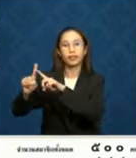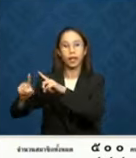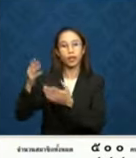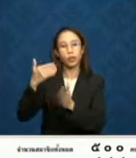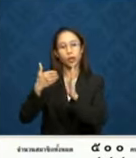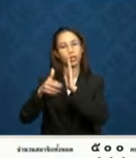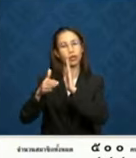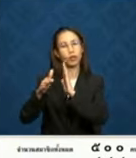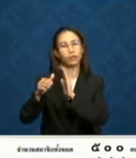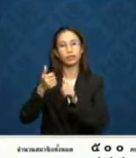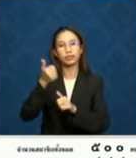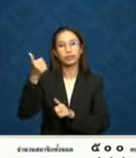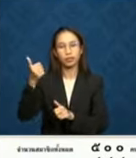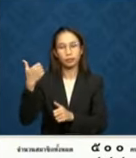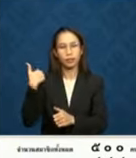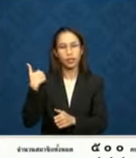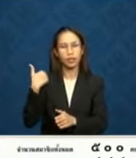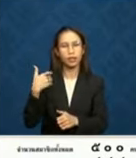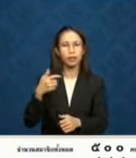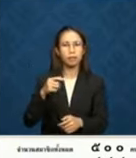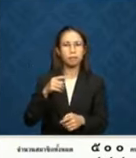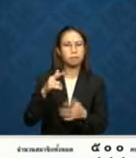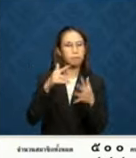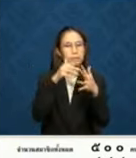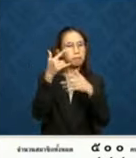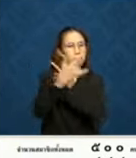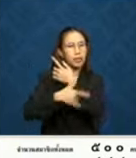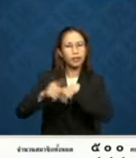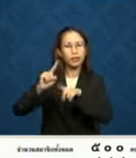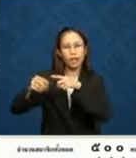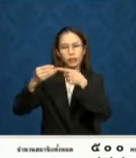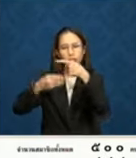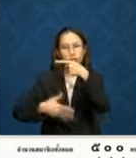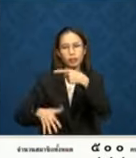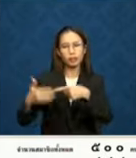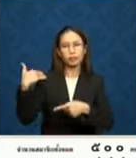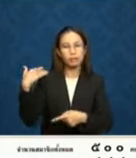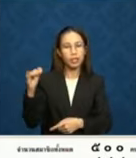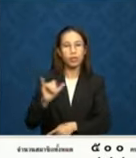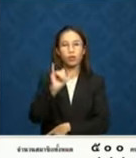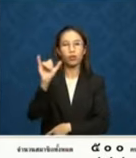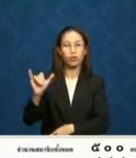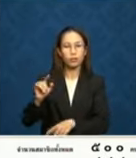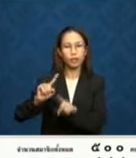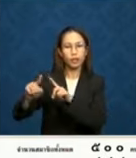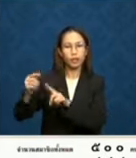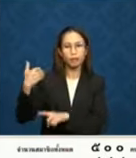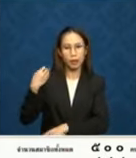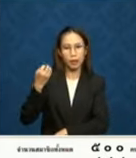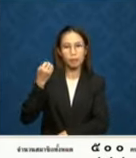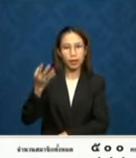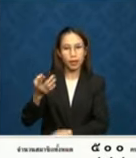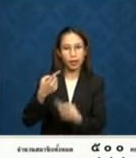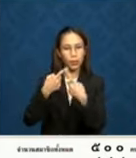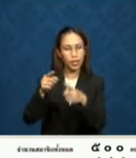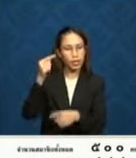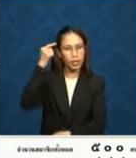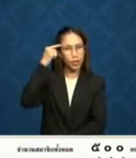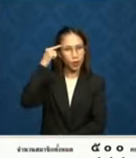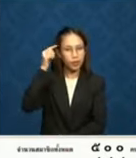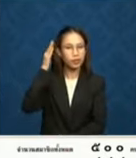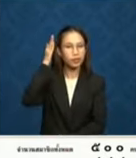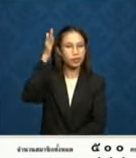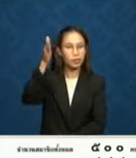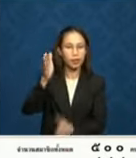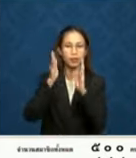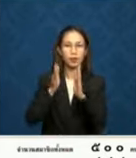คตะวออกกลางแล้วก็มียุโรปบางประเทศซึแน่นอนครับ ผมก็มีคอมมิสไ้ว่าจะส่งแงงานออก